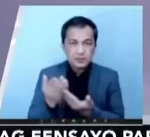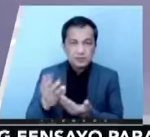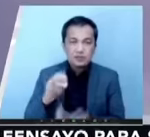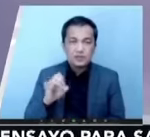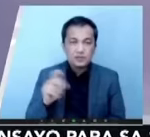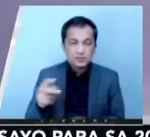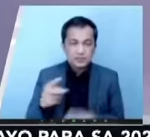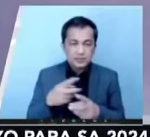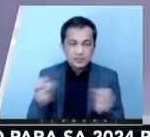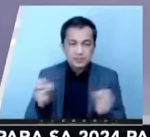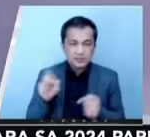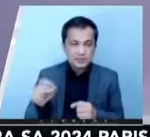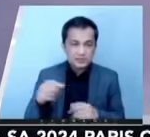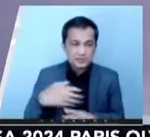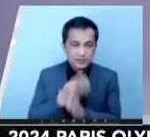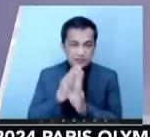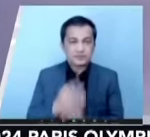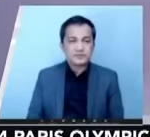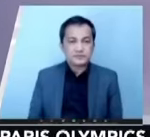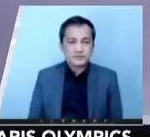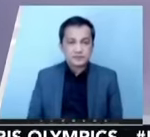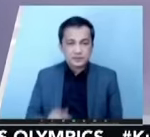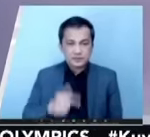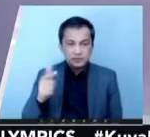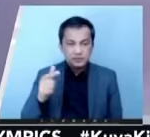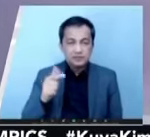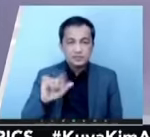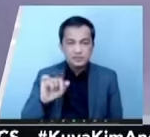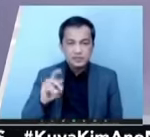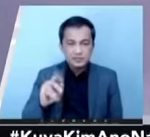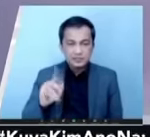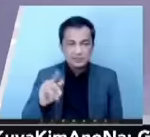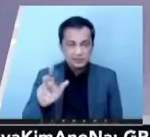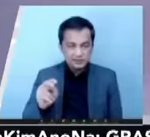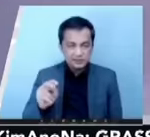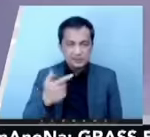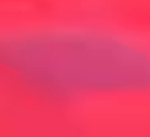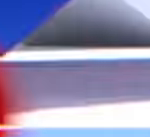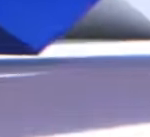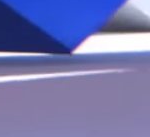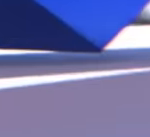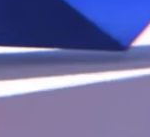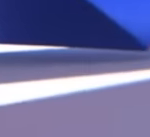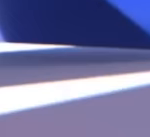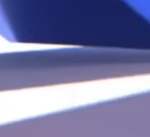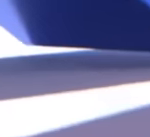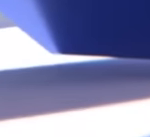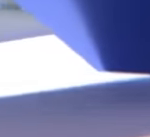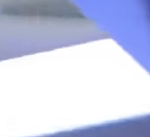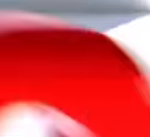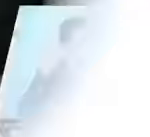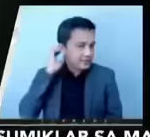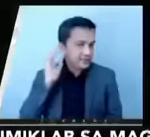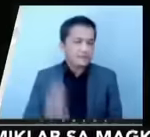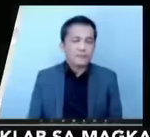laban sa kanya sa Davao City. Nakatutok si John D. Esteban ng GMA Regional TV One Mindanao.